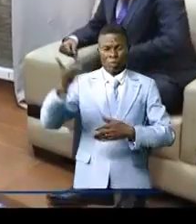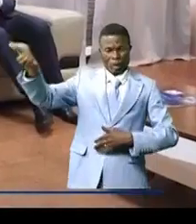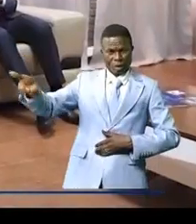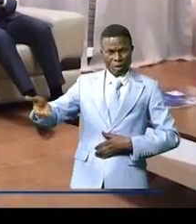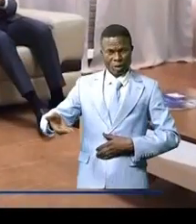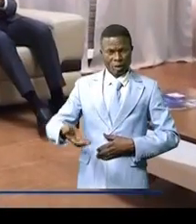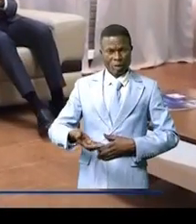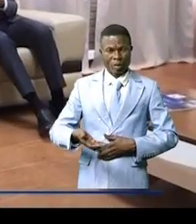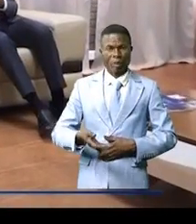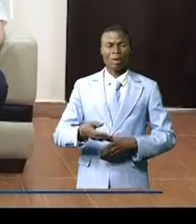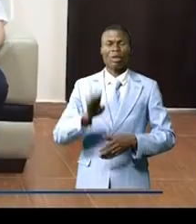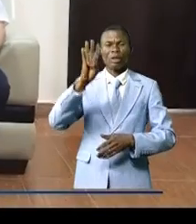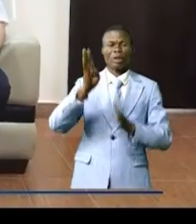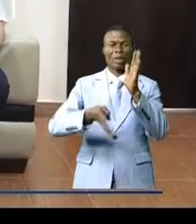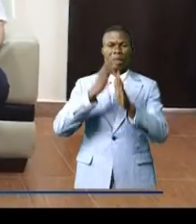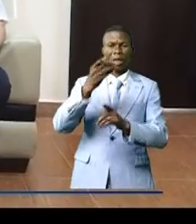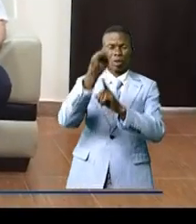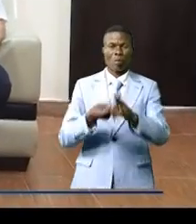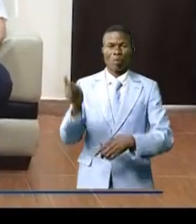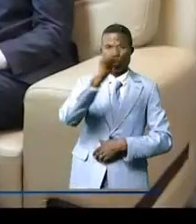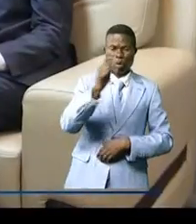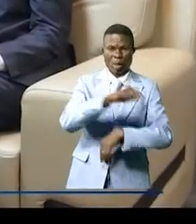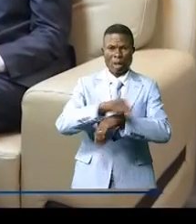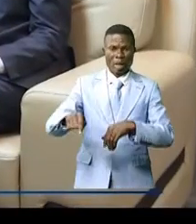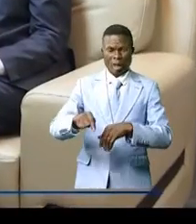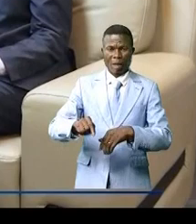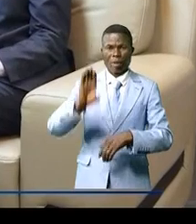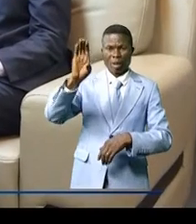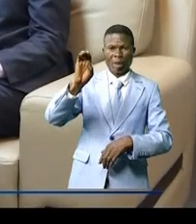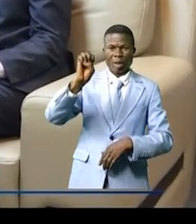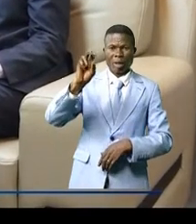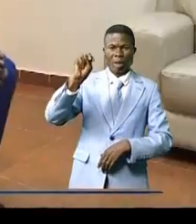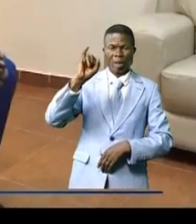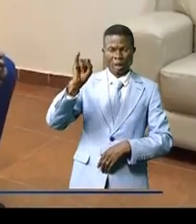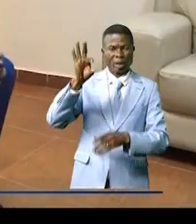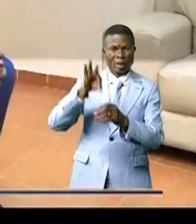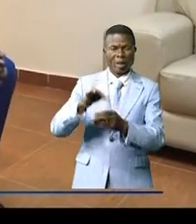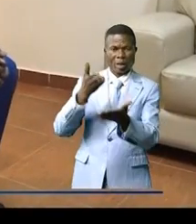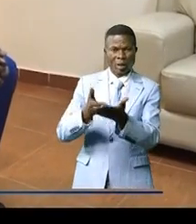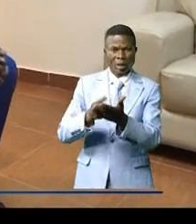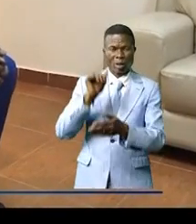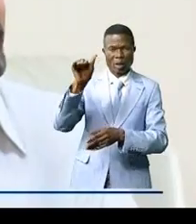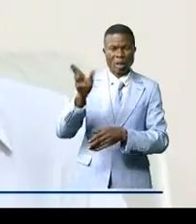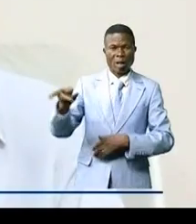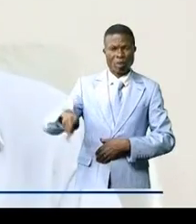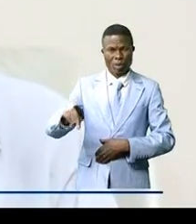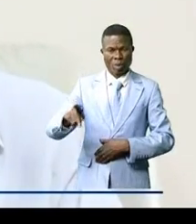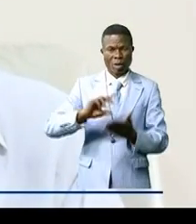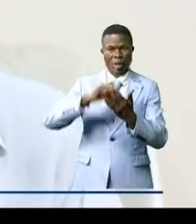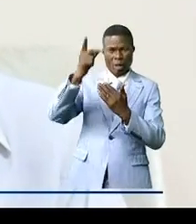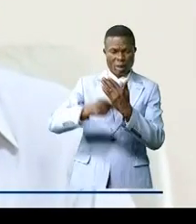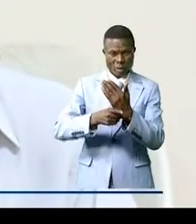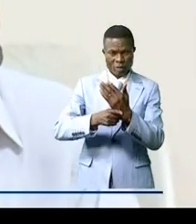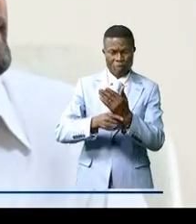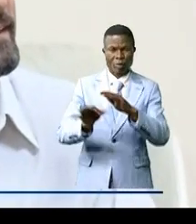lieu ce jeudi 14 avril 2022 au siège de la Commission électorale nationale indépendante. Le directeur provincial du programme Afrique de